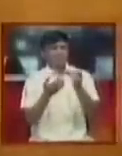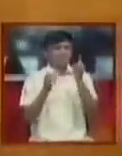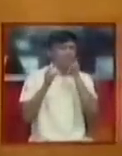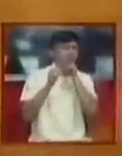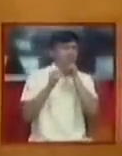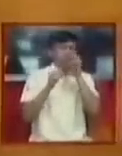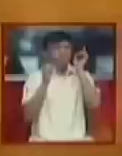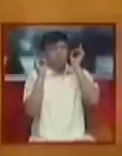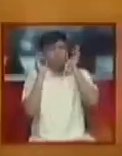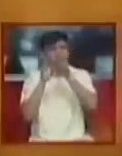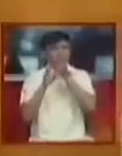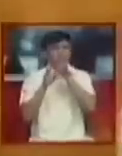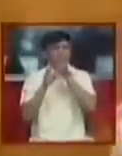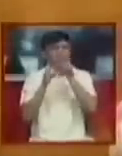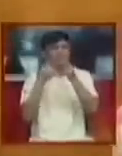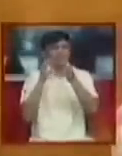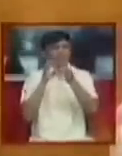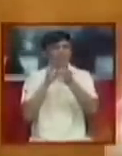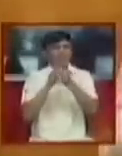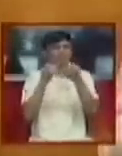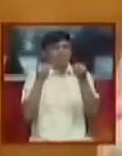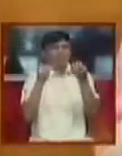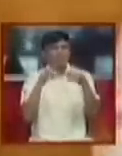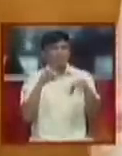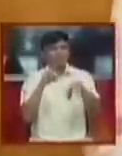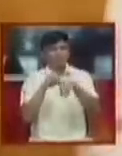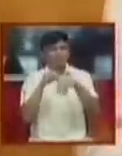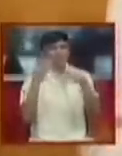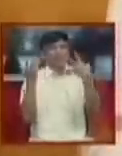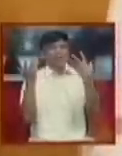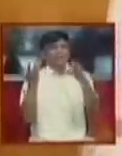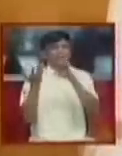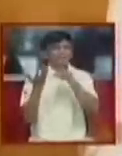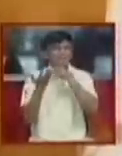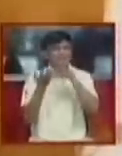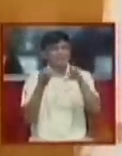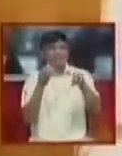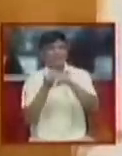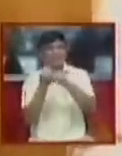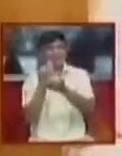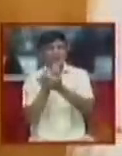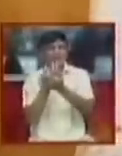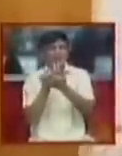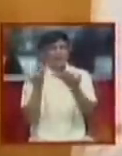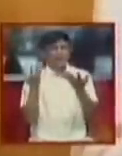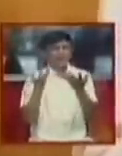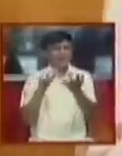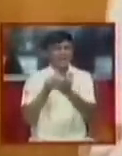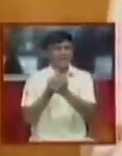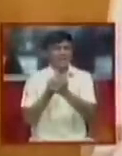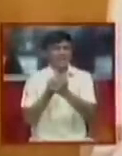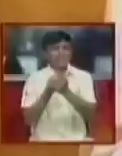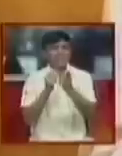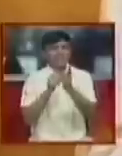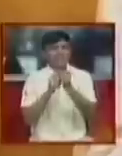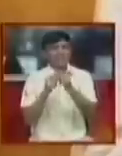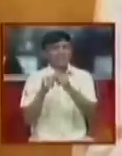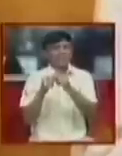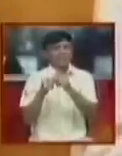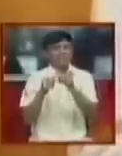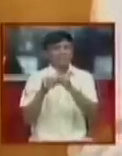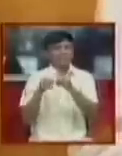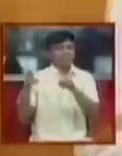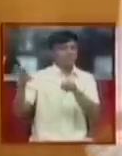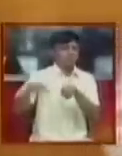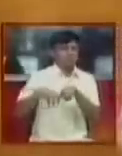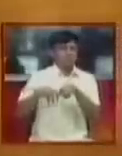negosyo. Sinagad pa ang risko dahil sa ditiyak at nakalihim na patakaran. Kakamayan ka, gamit ang kanan.